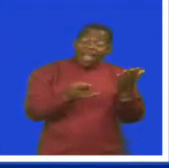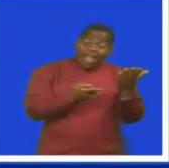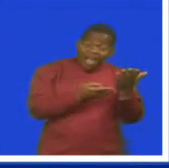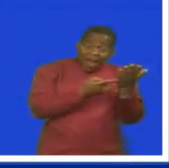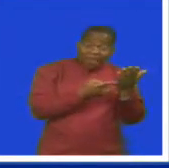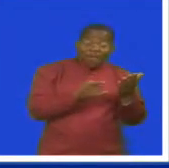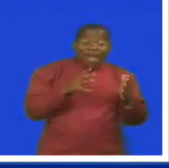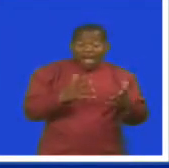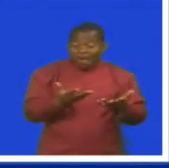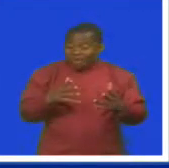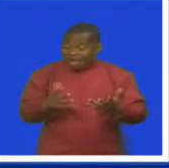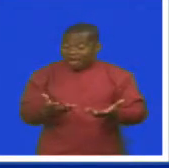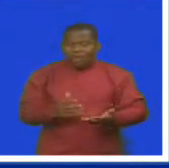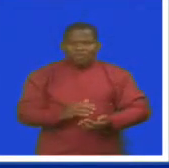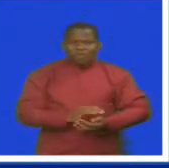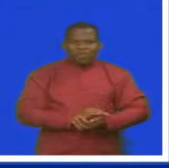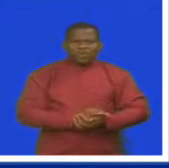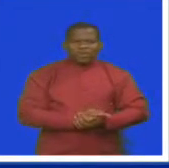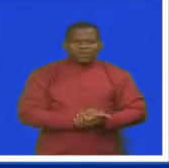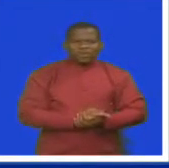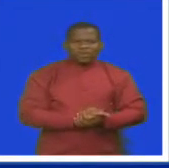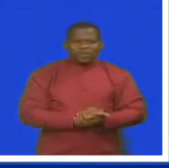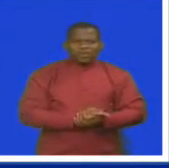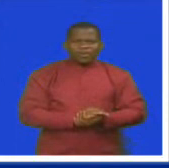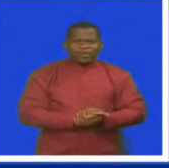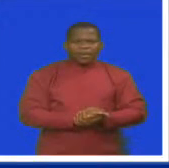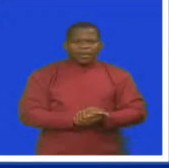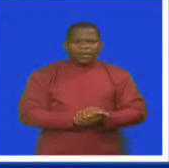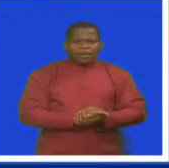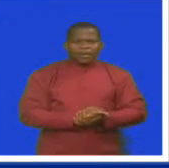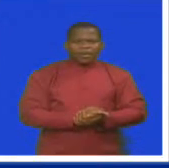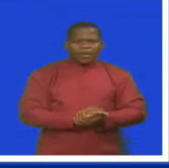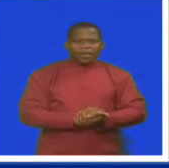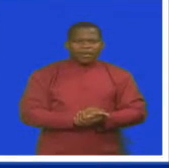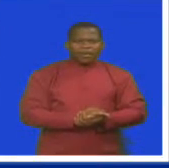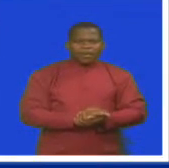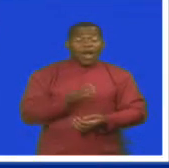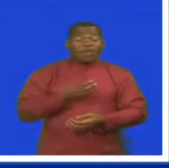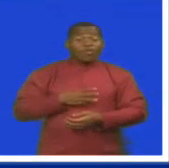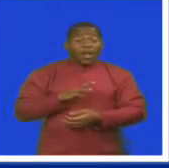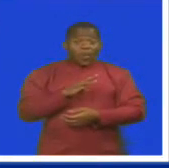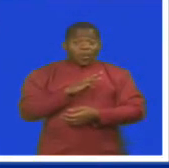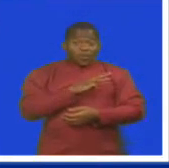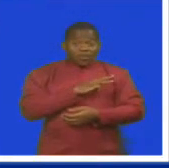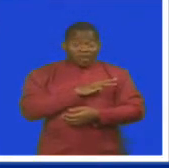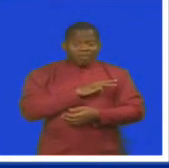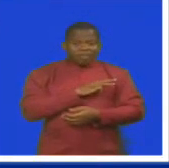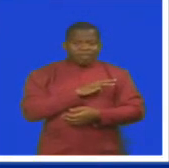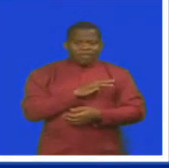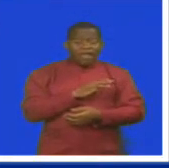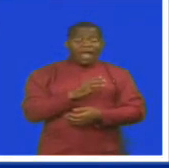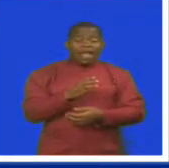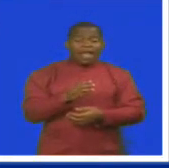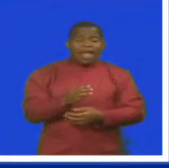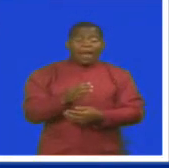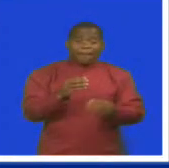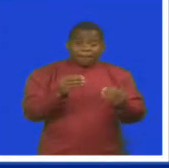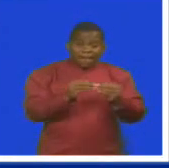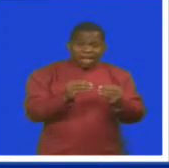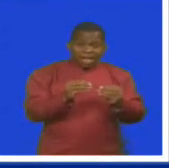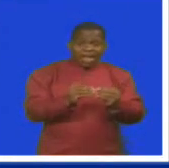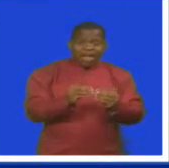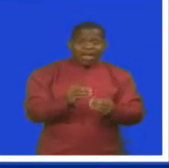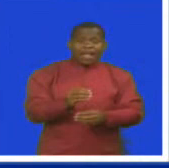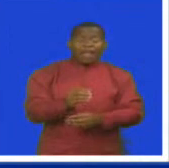have considered her to be part of the entities that will reach out to our orphan and vulnerable children